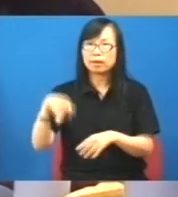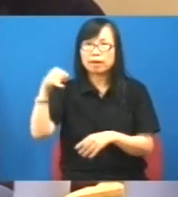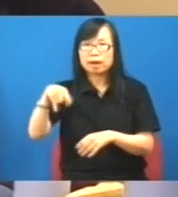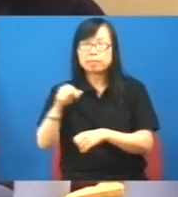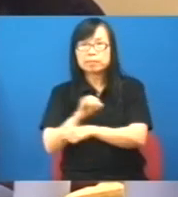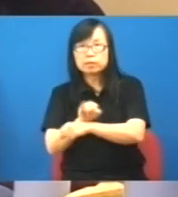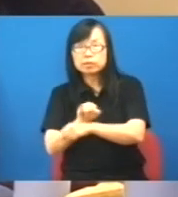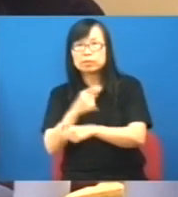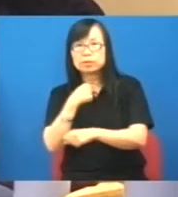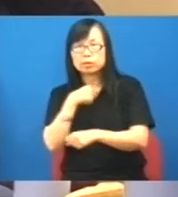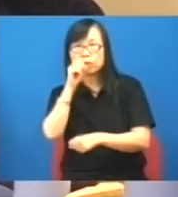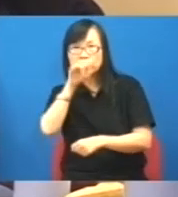要說